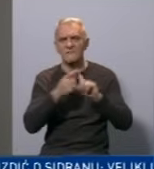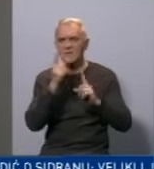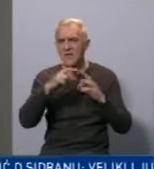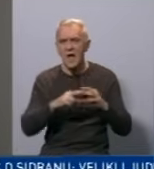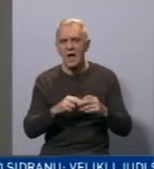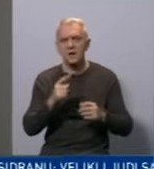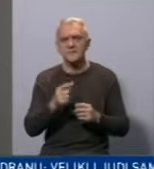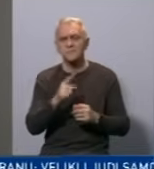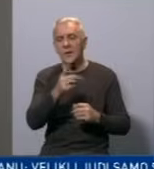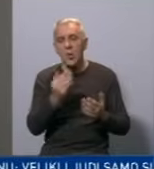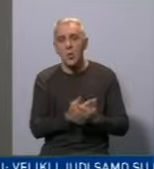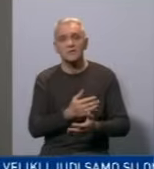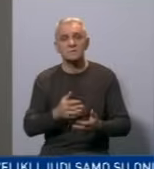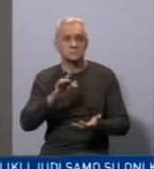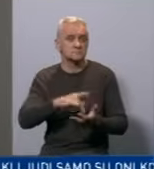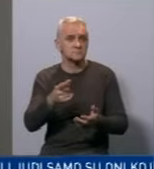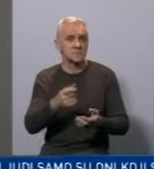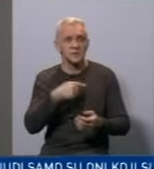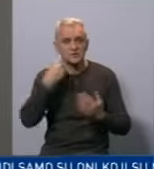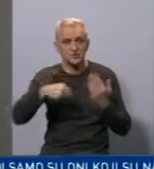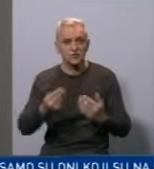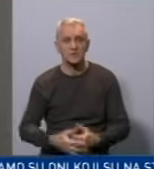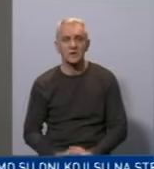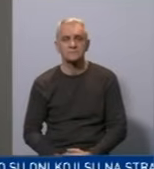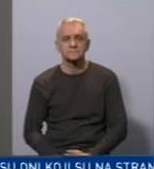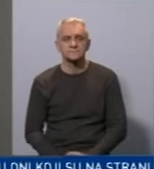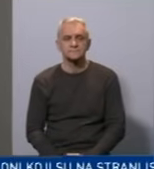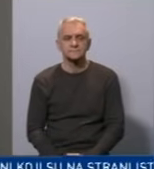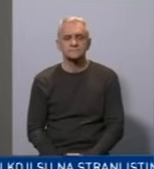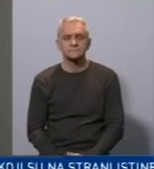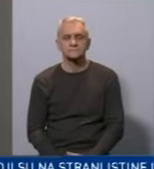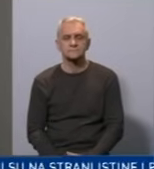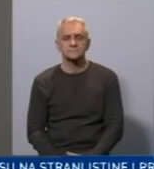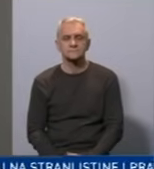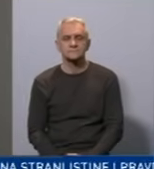u tranziciji ka novim sredstvima izražavanja.